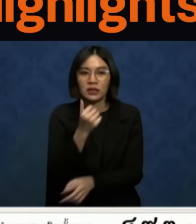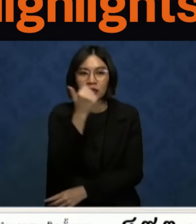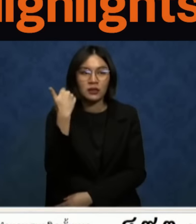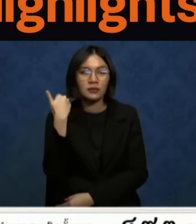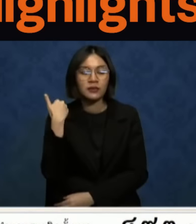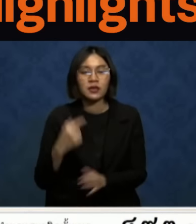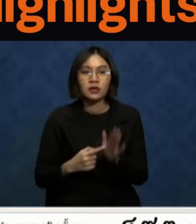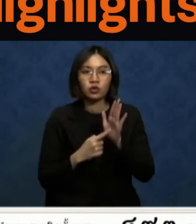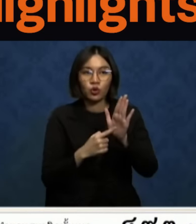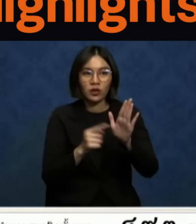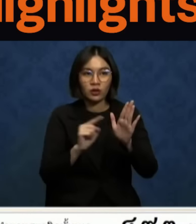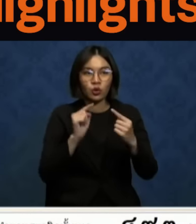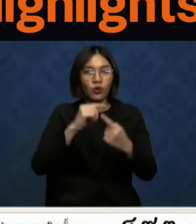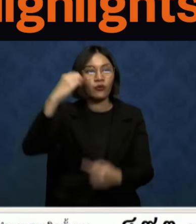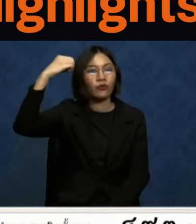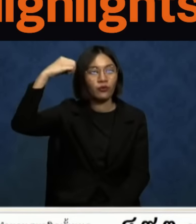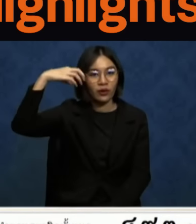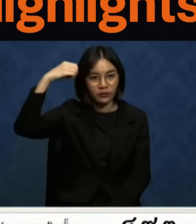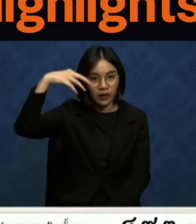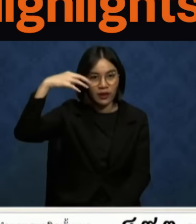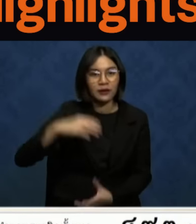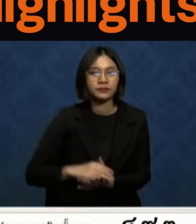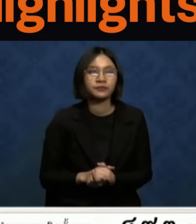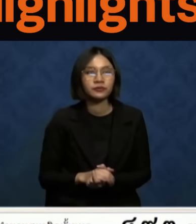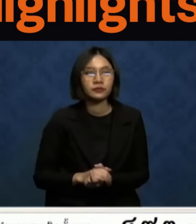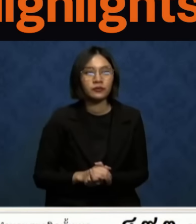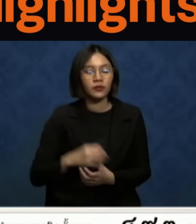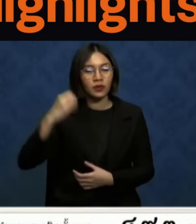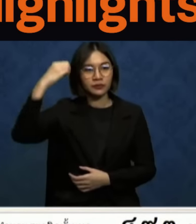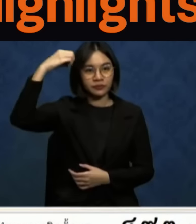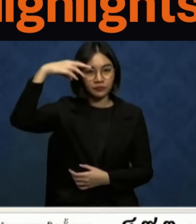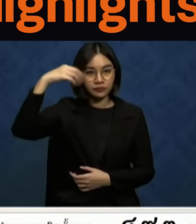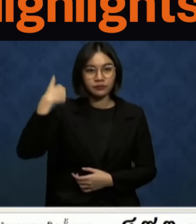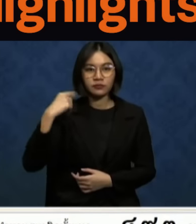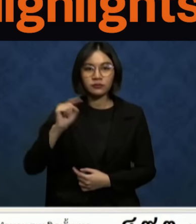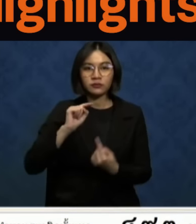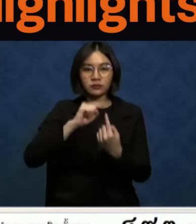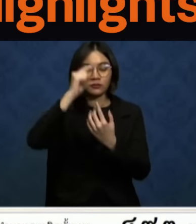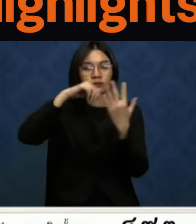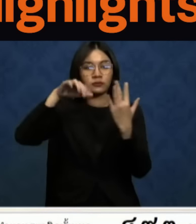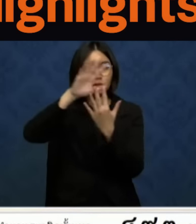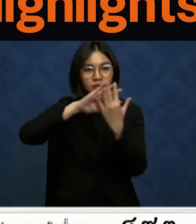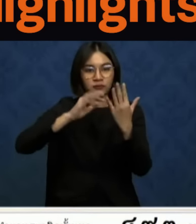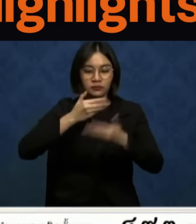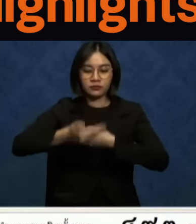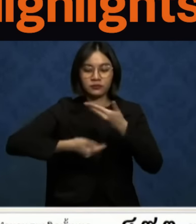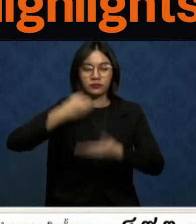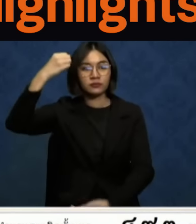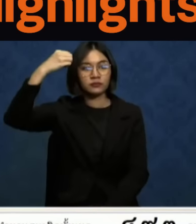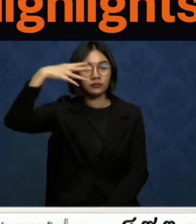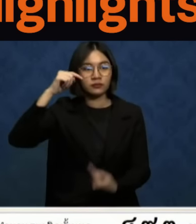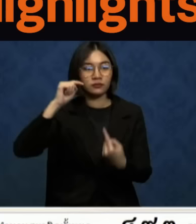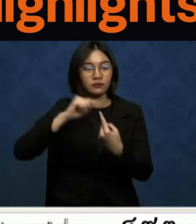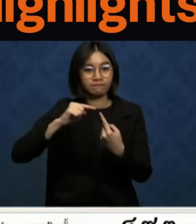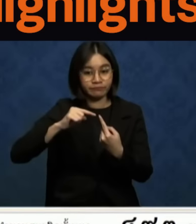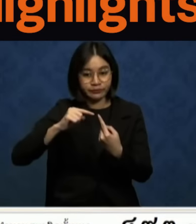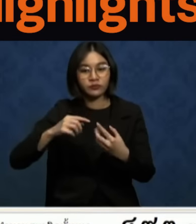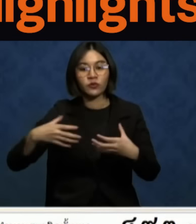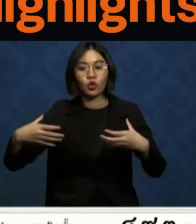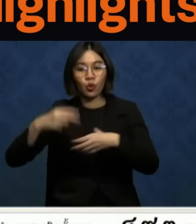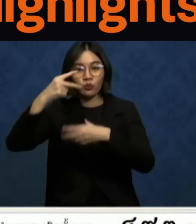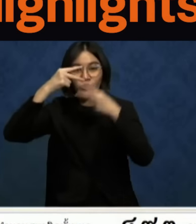ยกตัวอย่างเช่นอย่างเรื่องไฟฟ้านะครับเรื่องไฟฟ้าเราจะพบว่าประเทศไทยเนี่ยมีการขายไฟฟ้าให้กับบรรดาเหล่าสแกมเมอร์คอลเซ็น